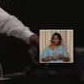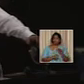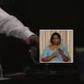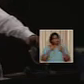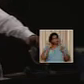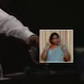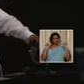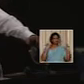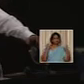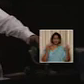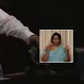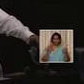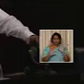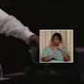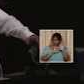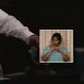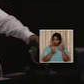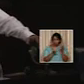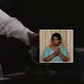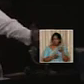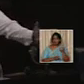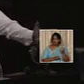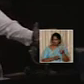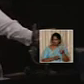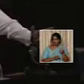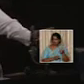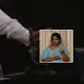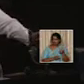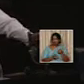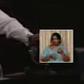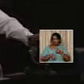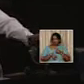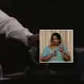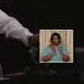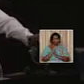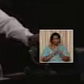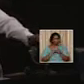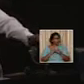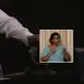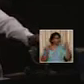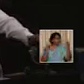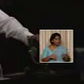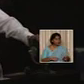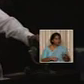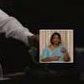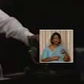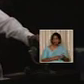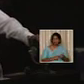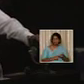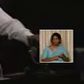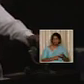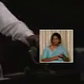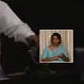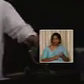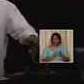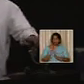कालगातन कहरी दत्न तीन वे दूर काल अहोसुन पश्चे मे